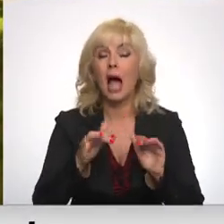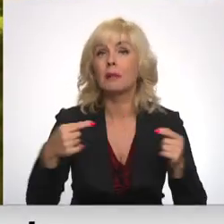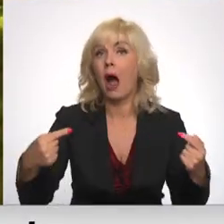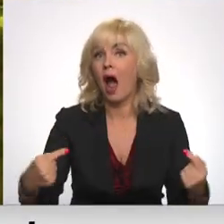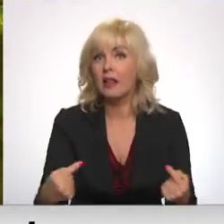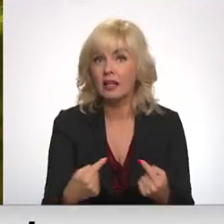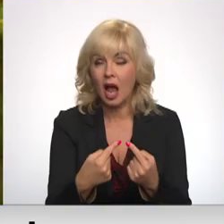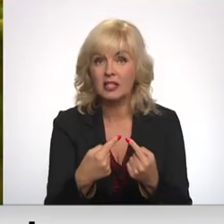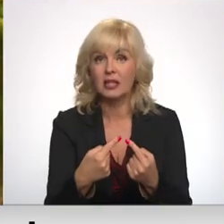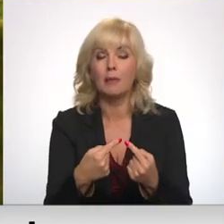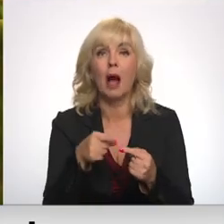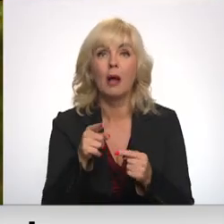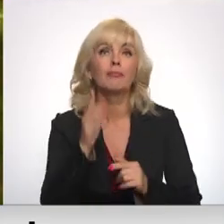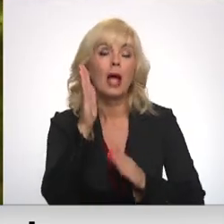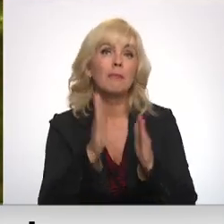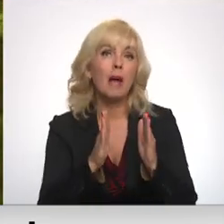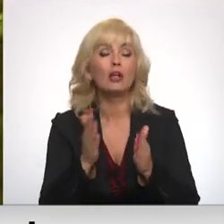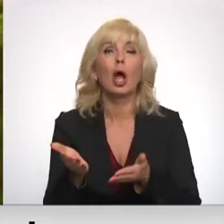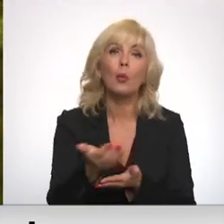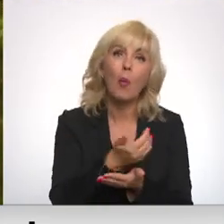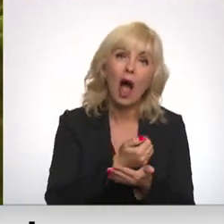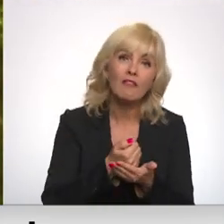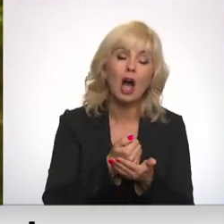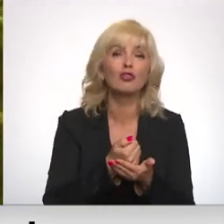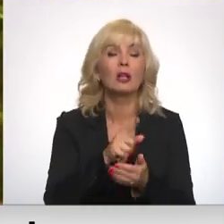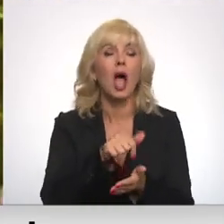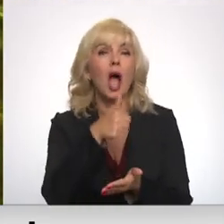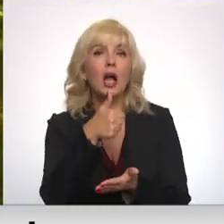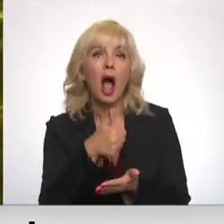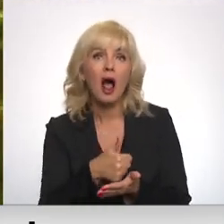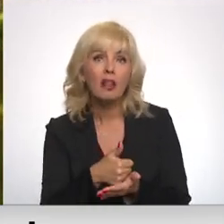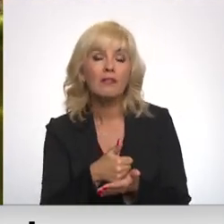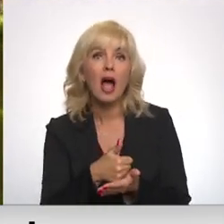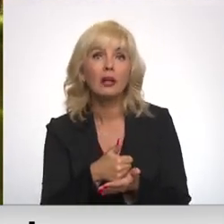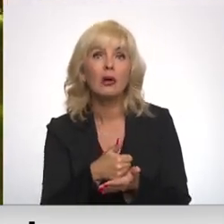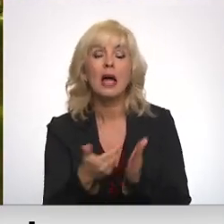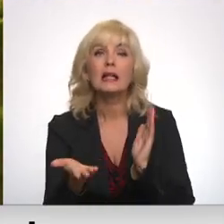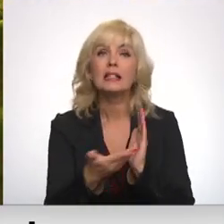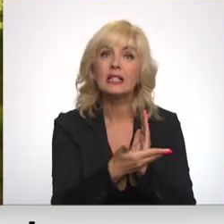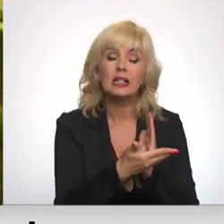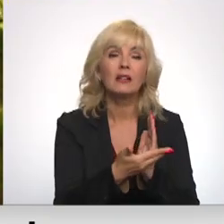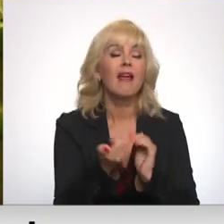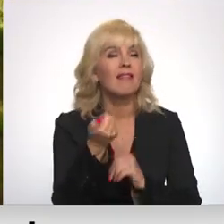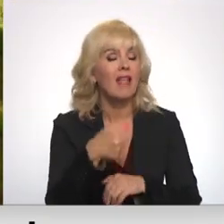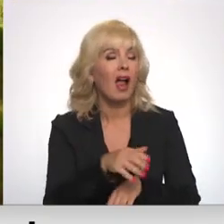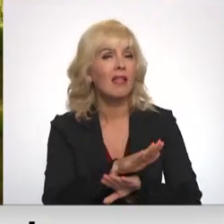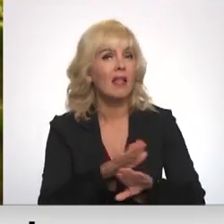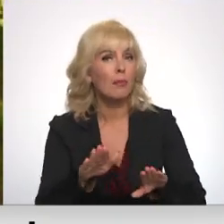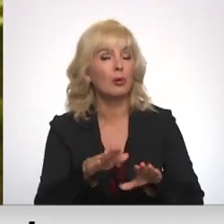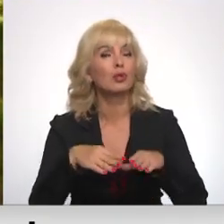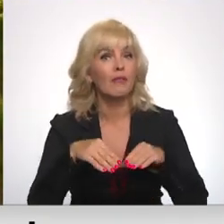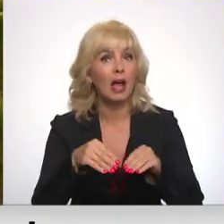attiecībā uz meža novākšanu kā tādu galvenajā cirtē nekad netiks veikta. Bet, ja